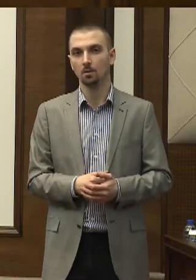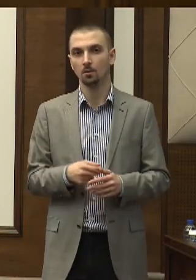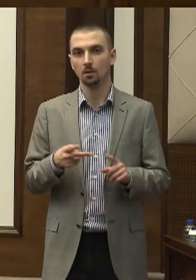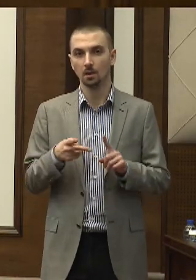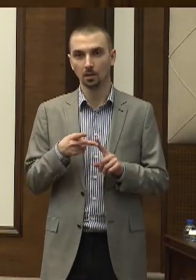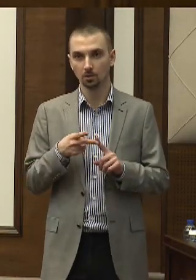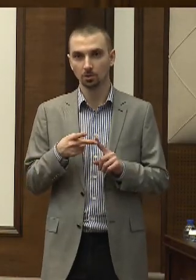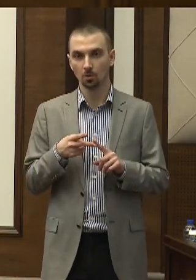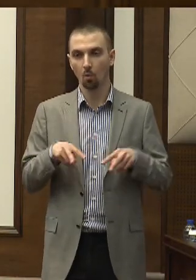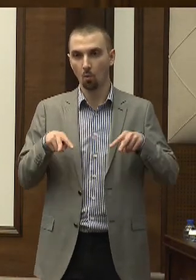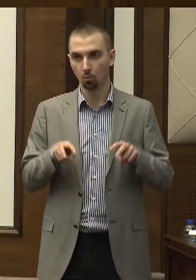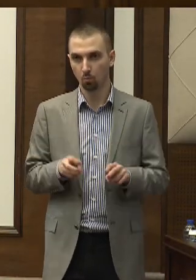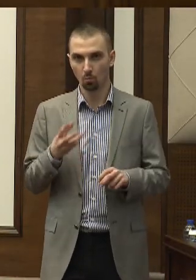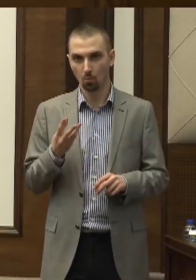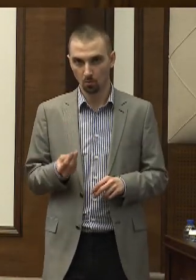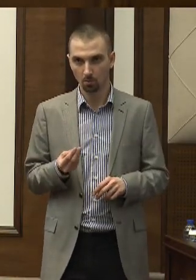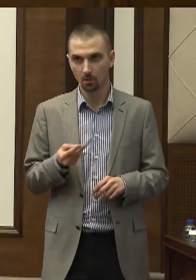ikinci meclis oturumumuzu yaparak